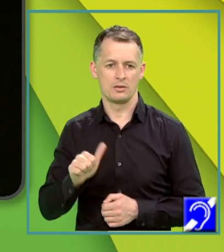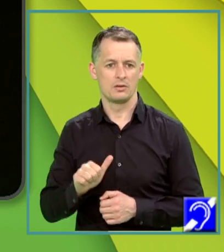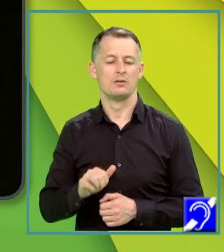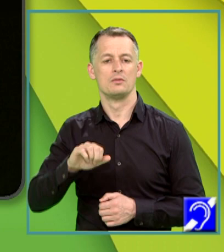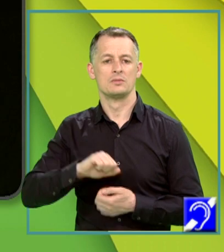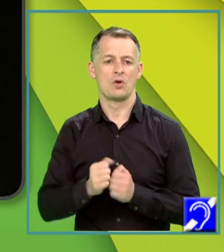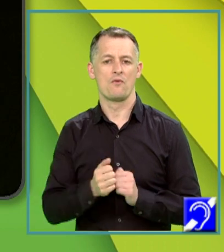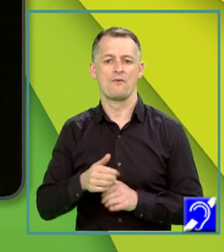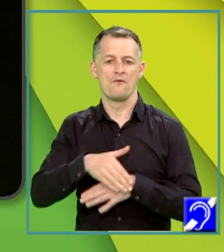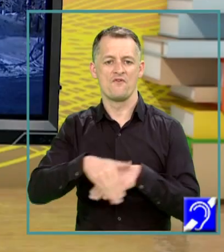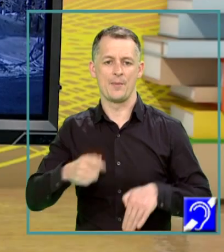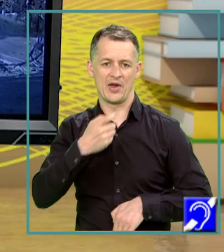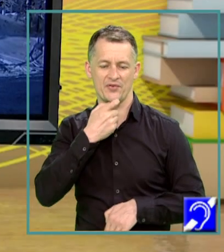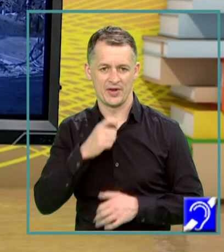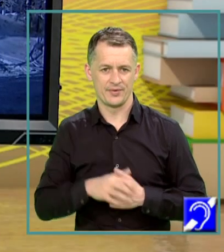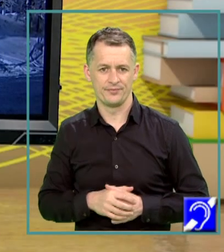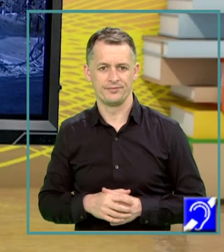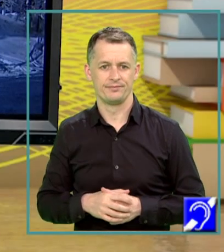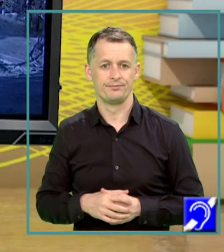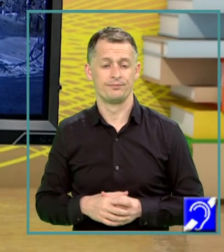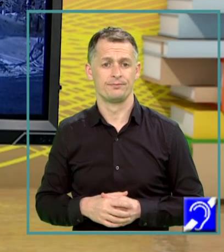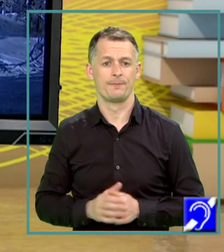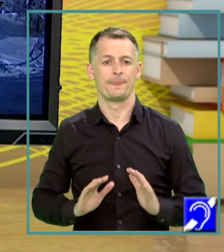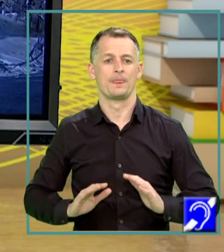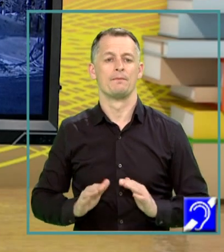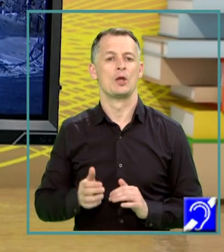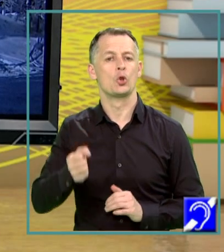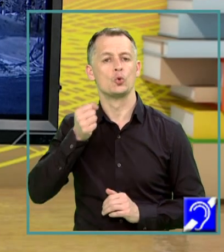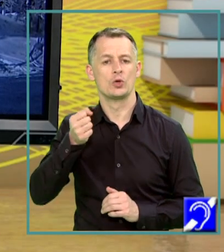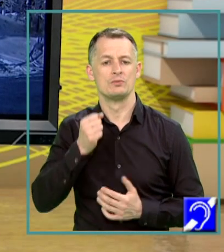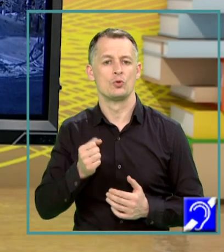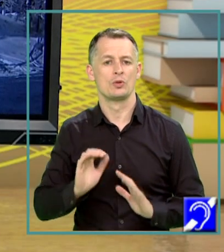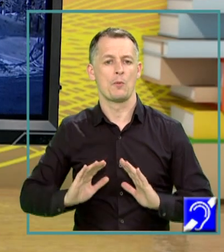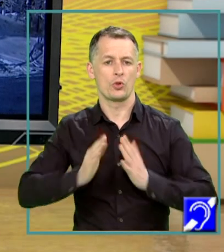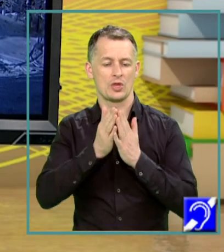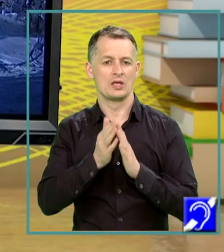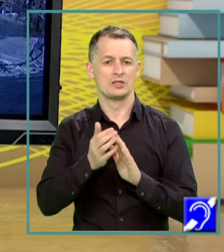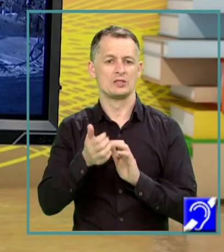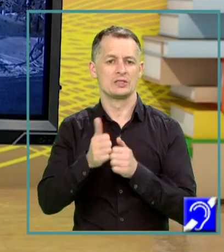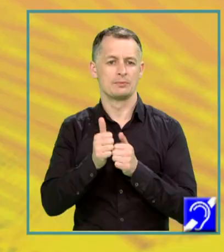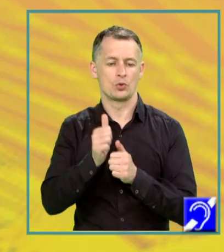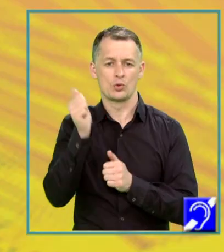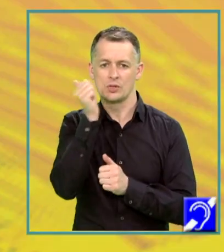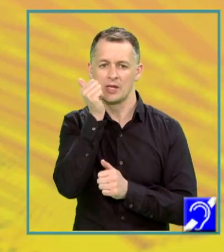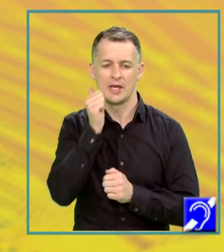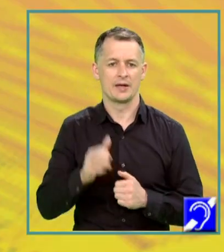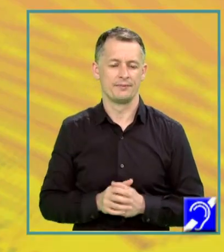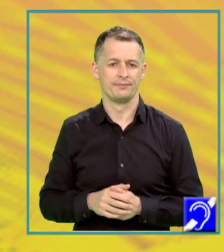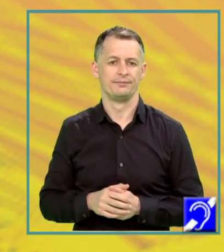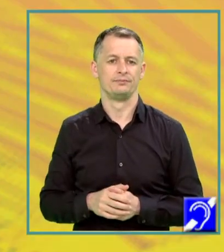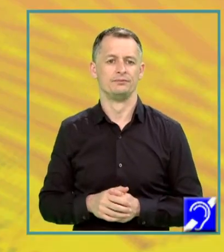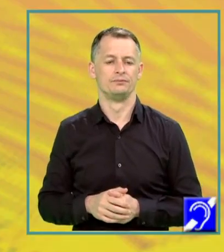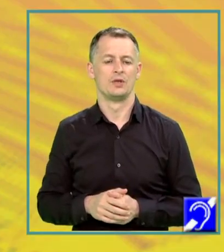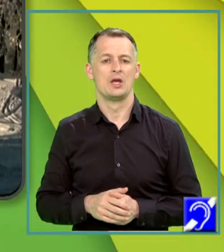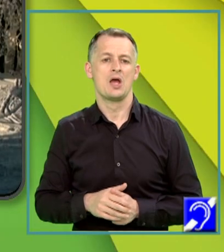mai departe De asemenea am turismul montan și de sporturi de iarnă câteva dintre stațiuni mai nou recunoscute și la nivel